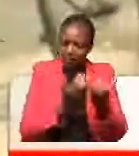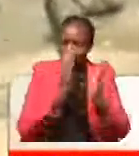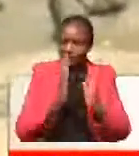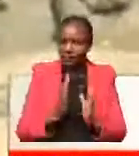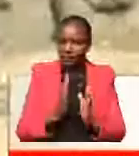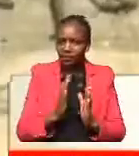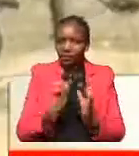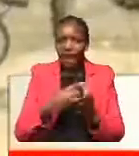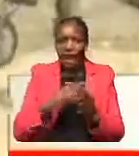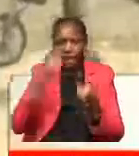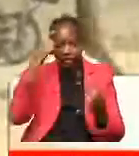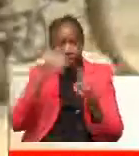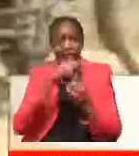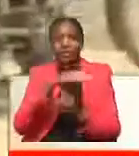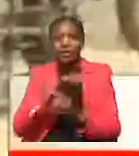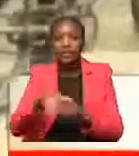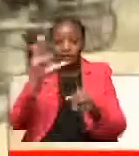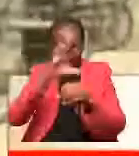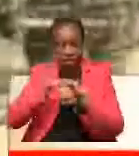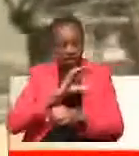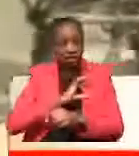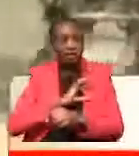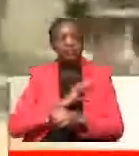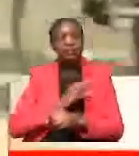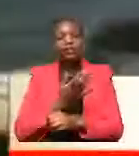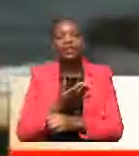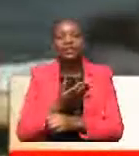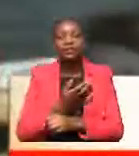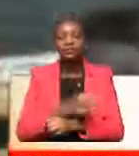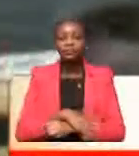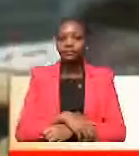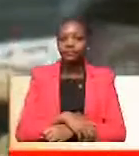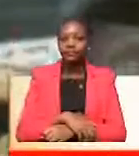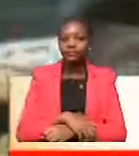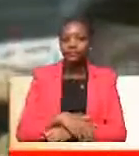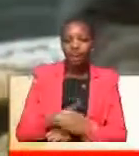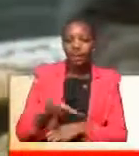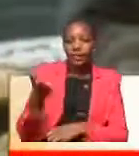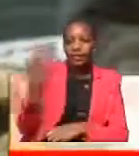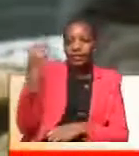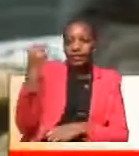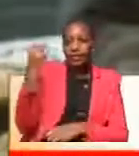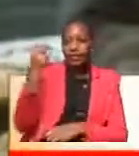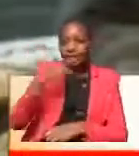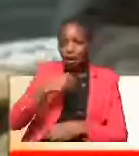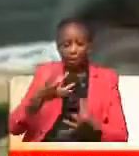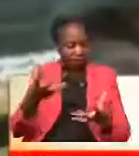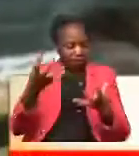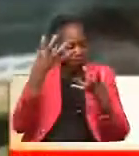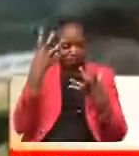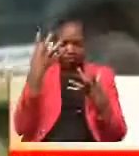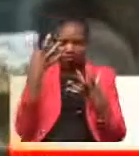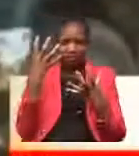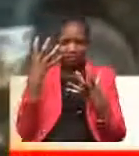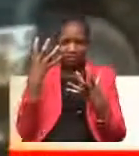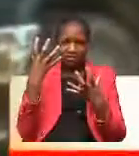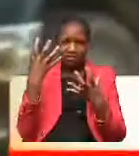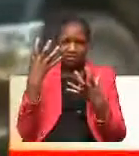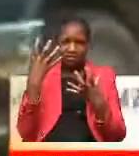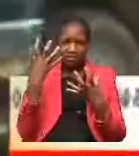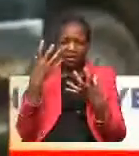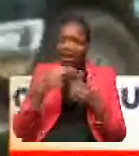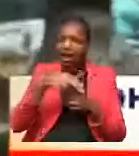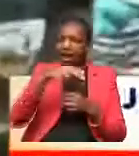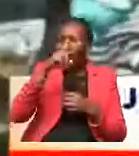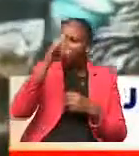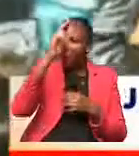ambao nia yao kuu ni kupata riziki ya siku. Juzi tumeona ajabu, ajabu kubwa sana. Askari